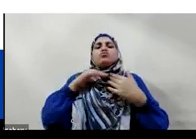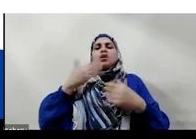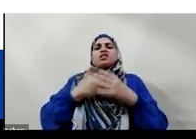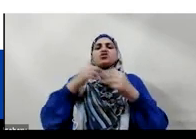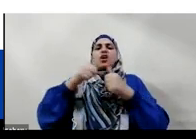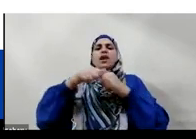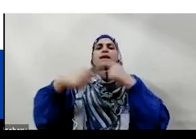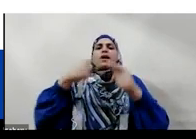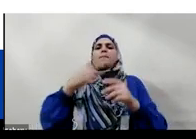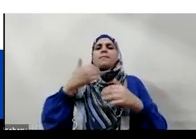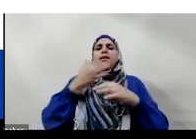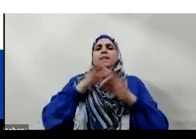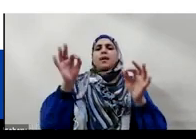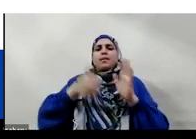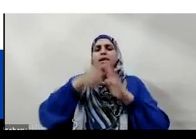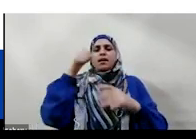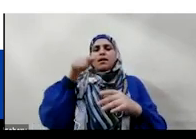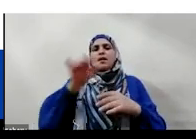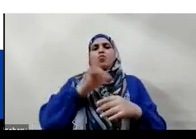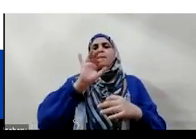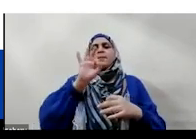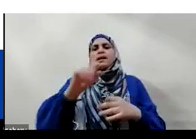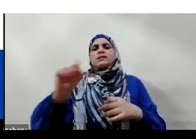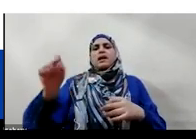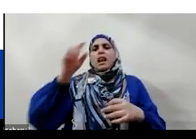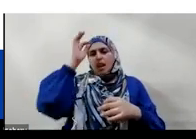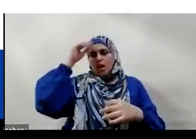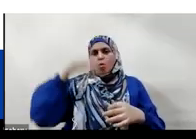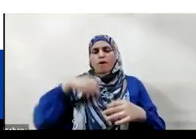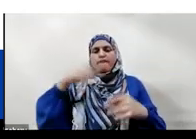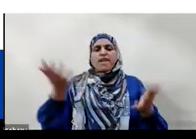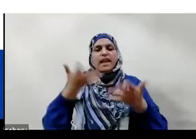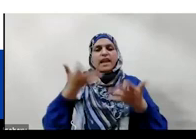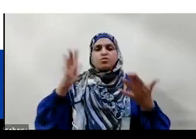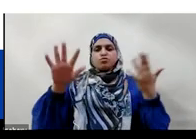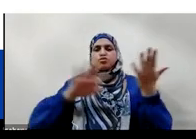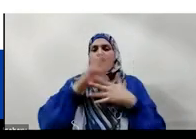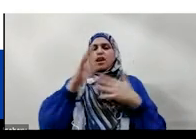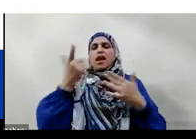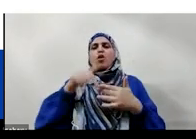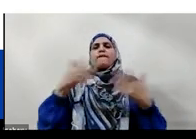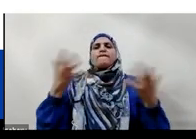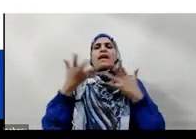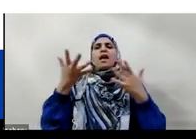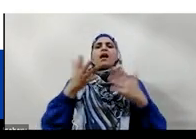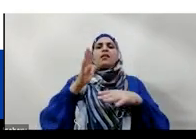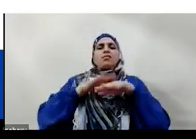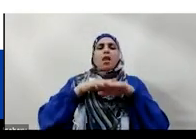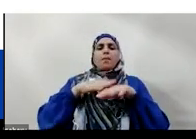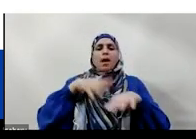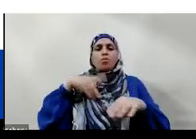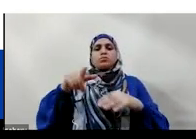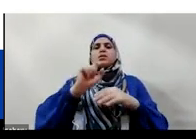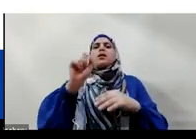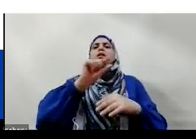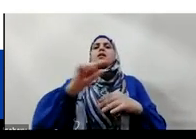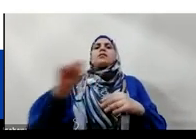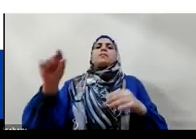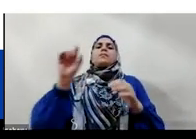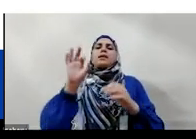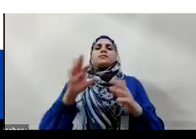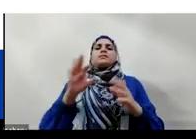بتاعه بنجاح. فمهم جدا لو حد عنده أي kind of أو form of limitation وهتحتاج accommodation معينة، محتاج إن